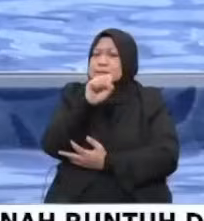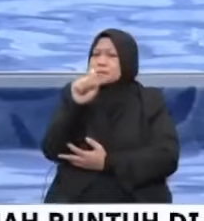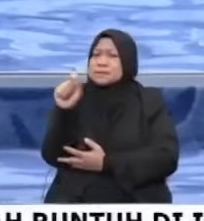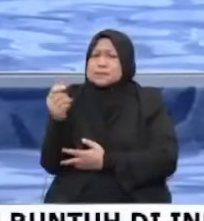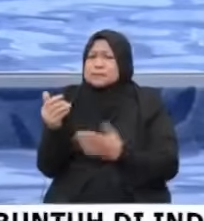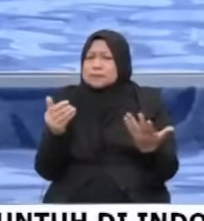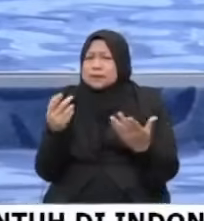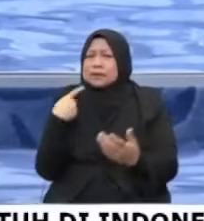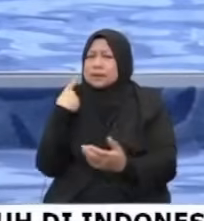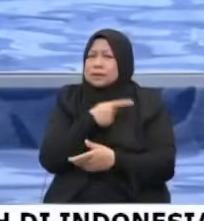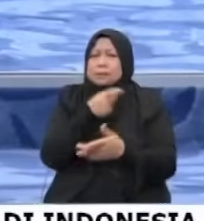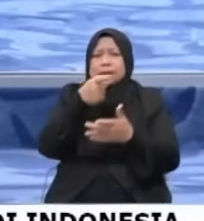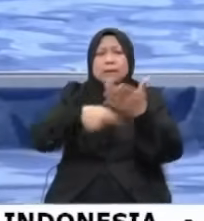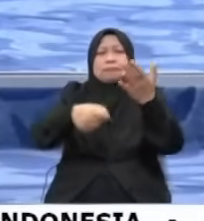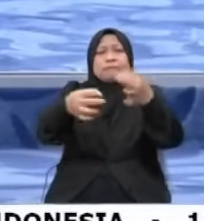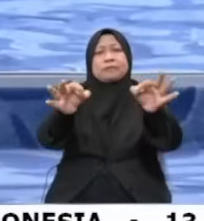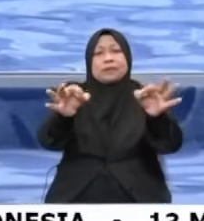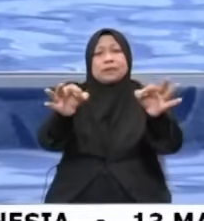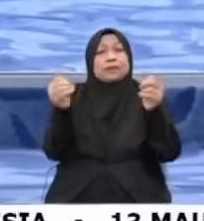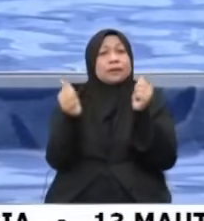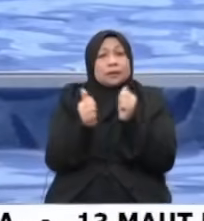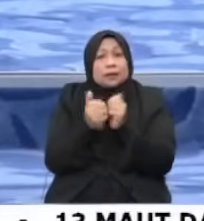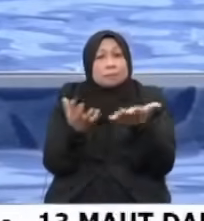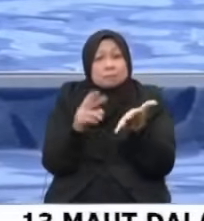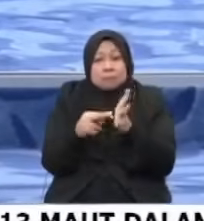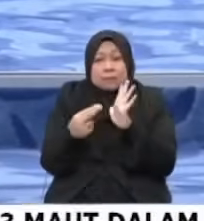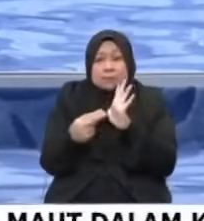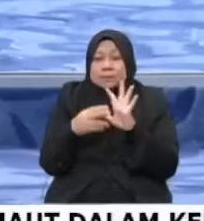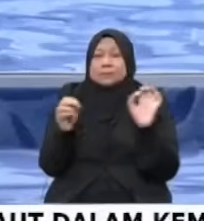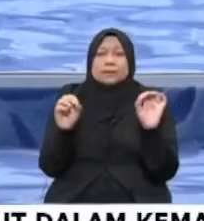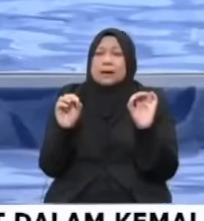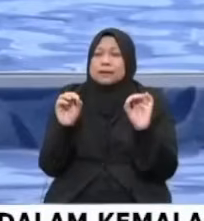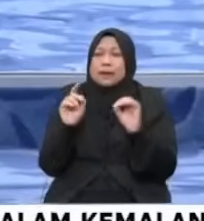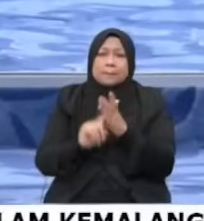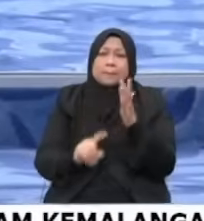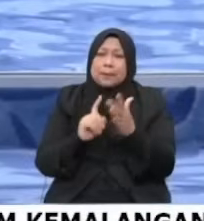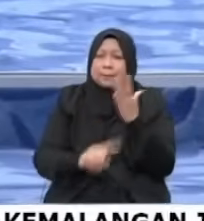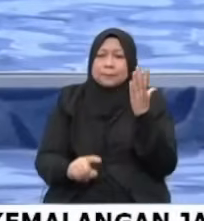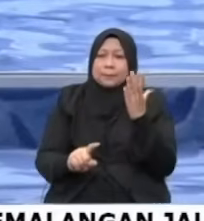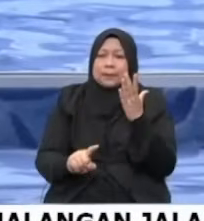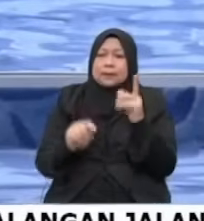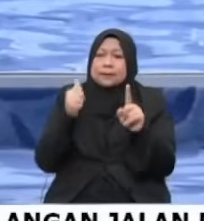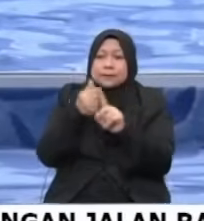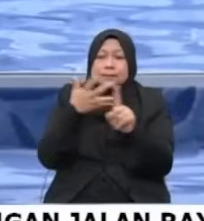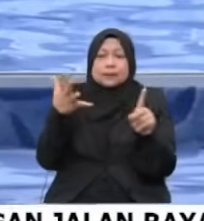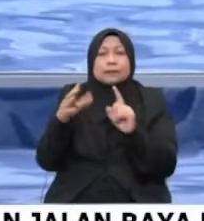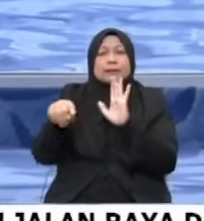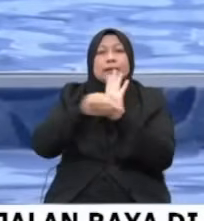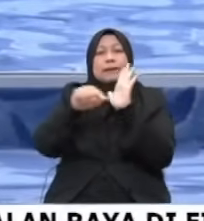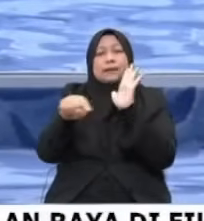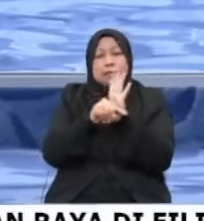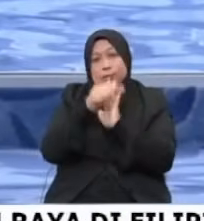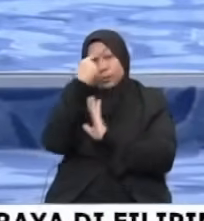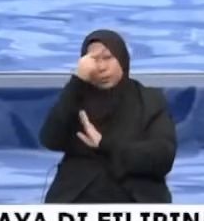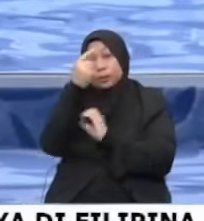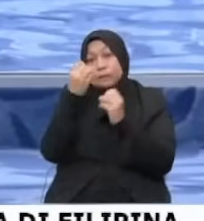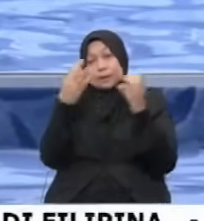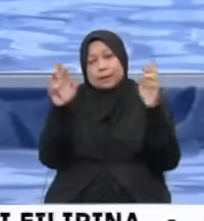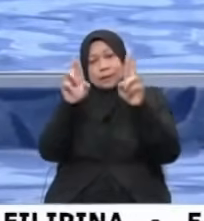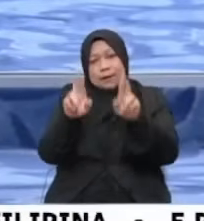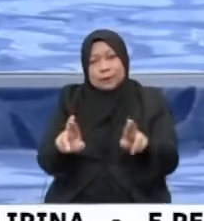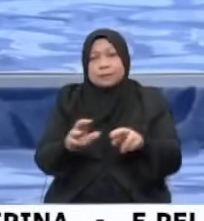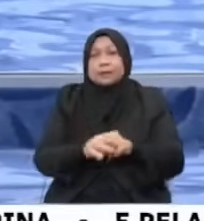itu kita bagi pengecualian dengan maksud tidak mengenakan kesan negatif kepada kebanyakan